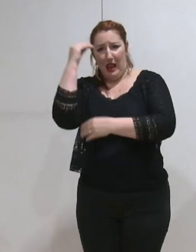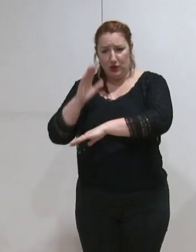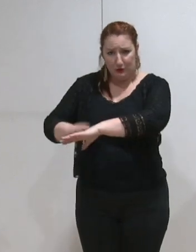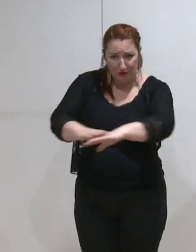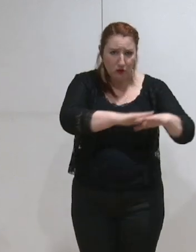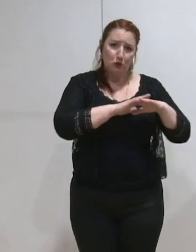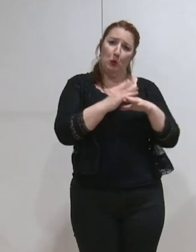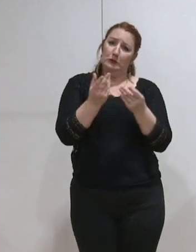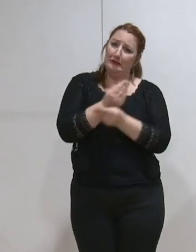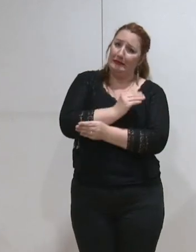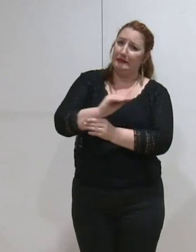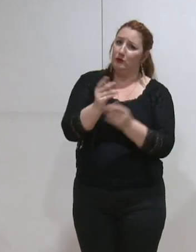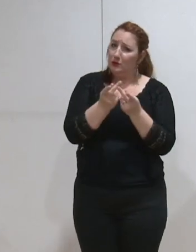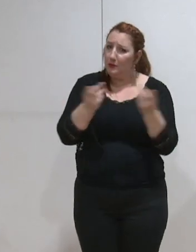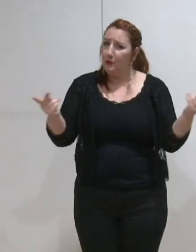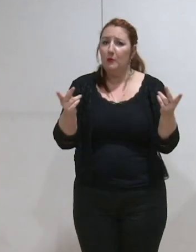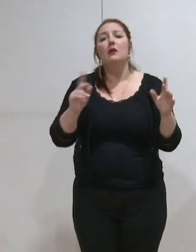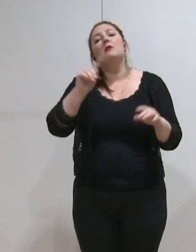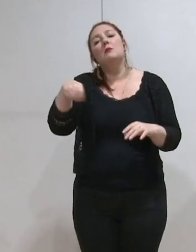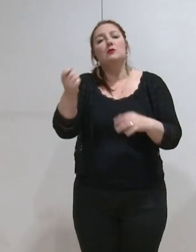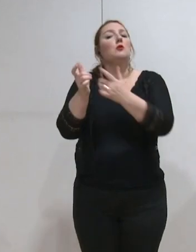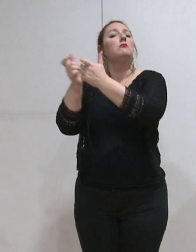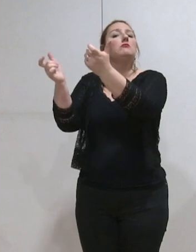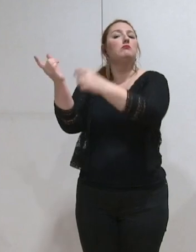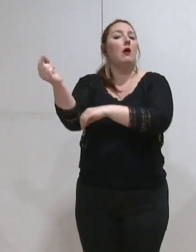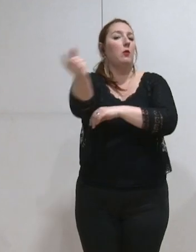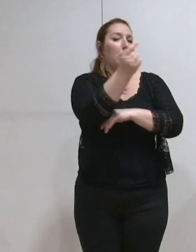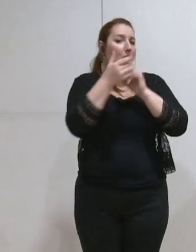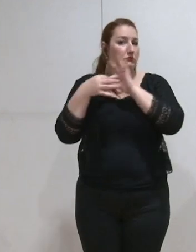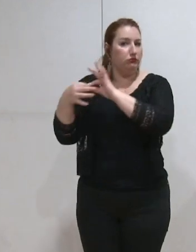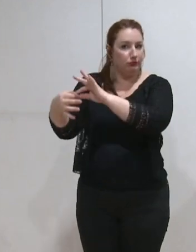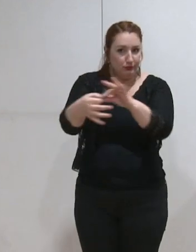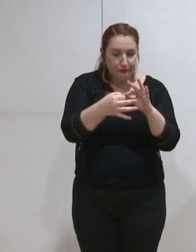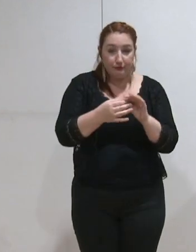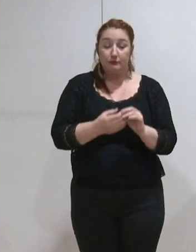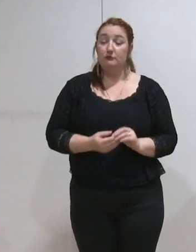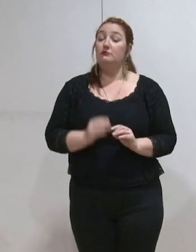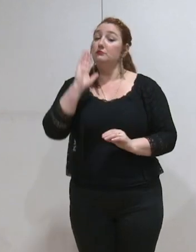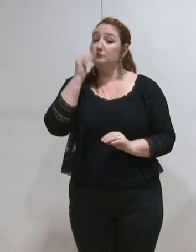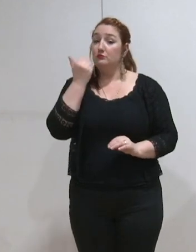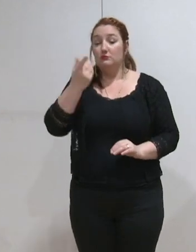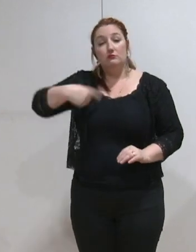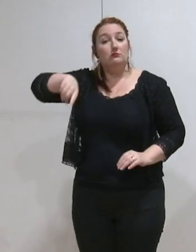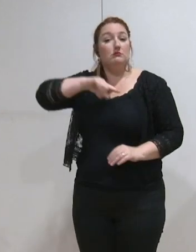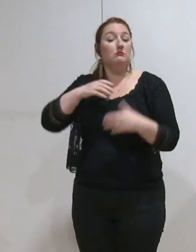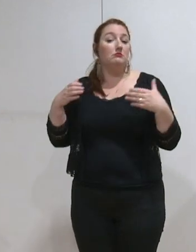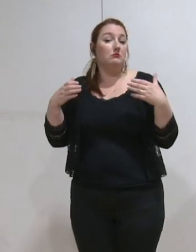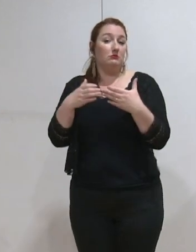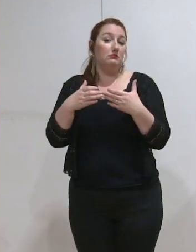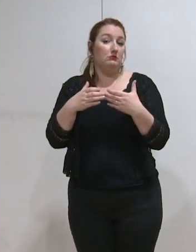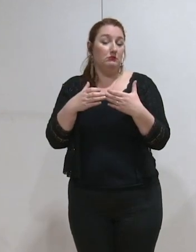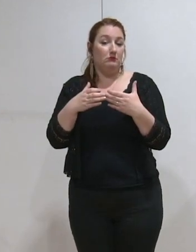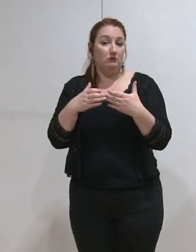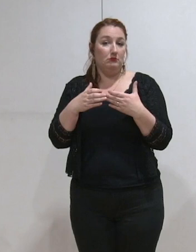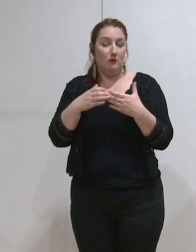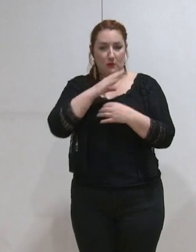publique avec ses partenaires institutionnels c'est donc de notre point de vue naturellement sur l'ensemble de ces